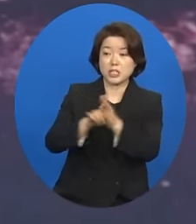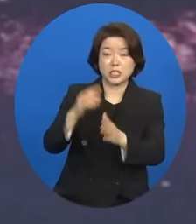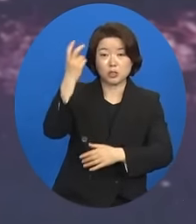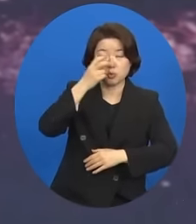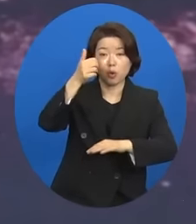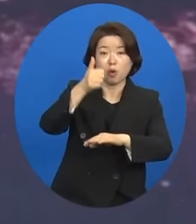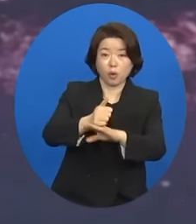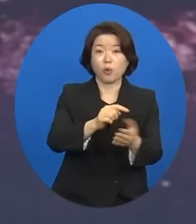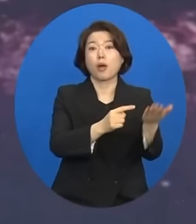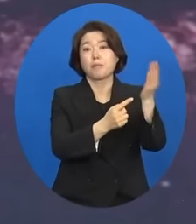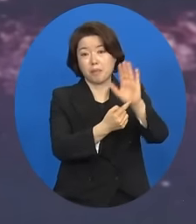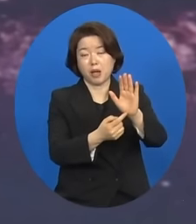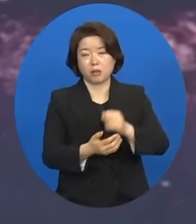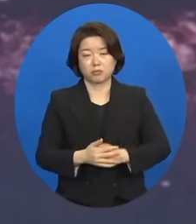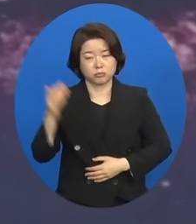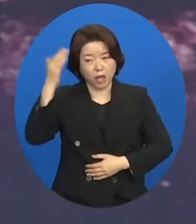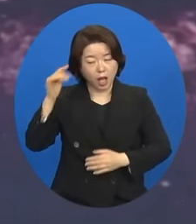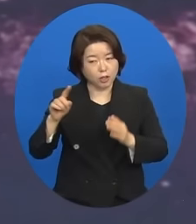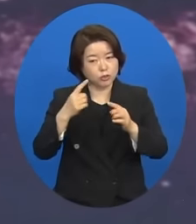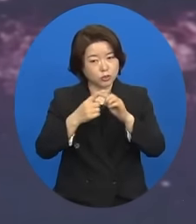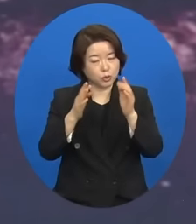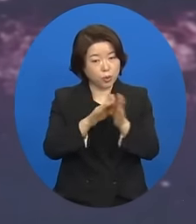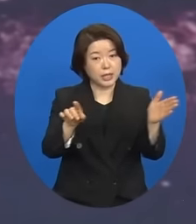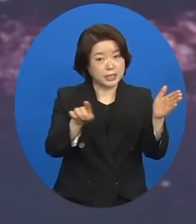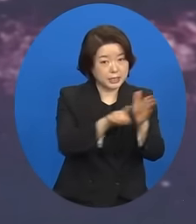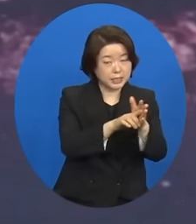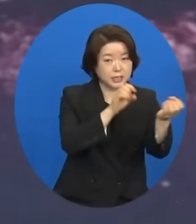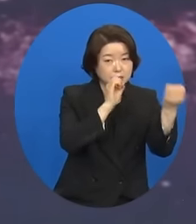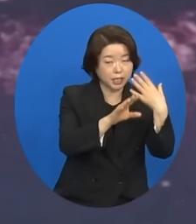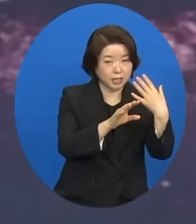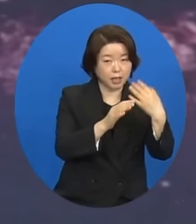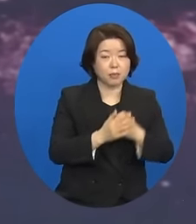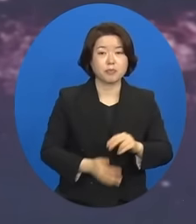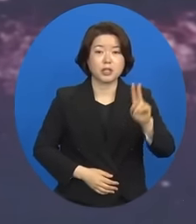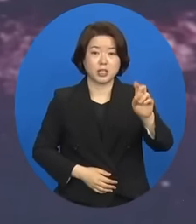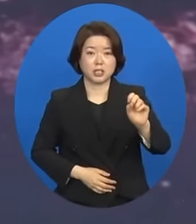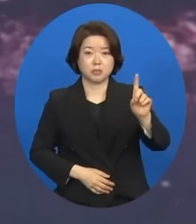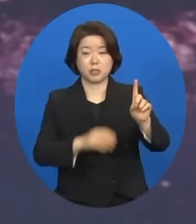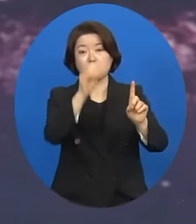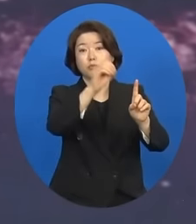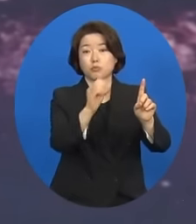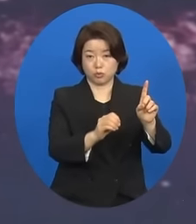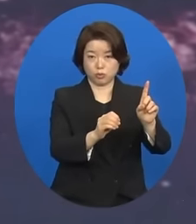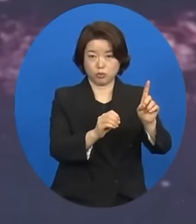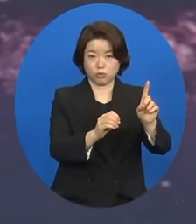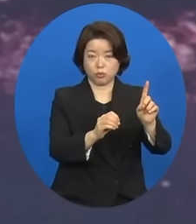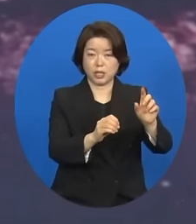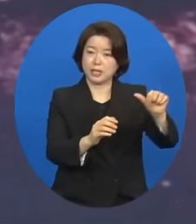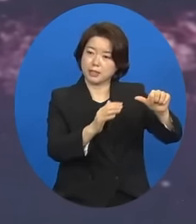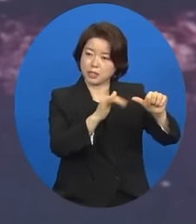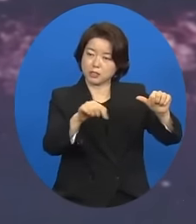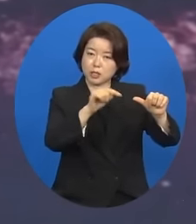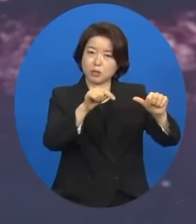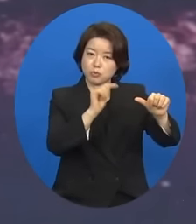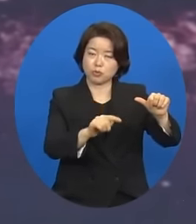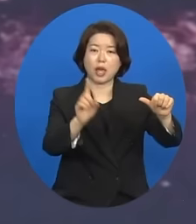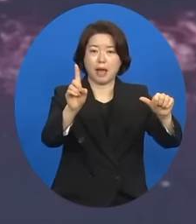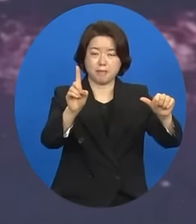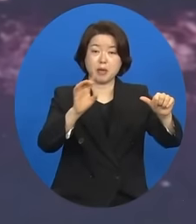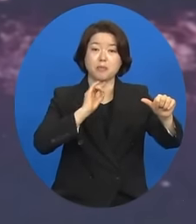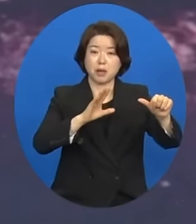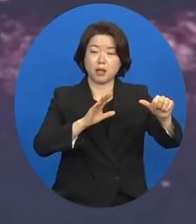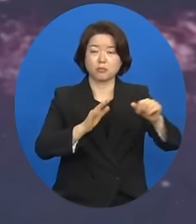나왔거든요 자 한국 교회를 신뢰한다고 하는 대답 비율이 21% 즉 다섯 명 중에 한